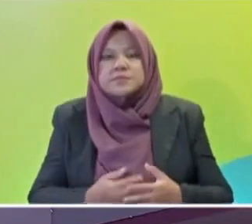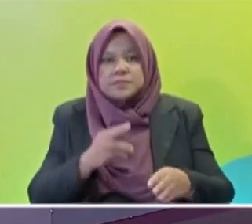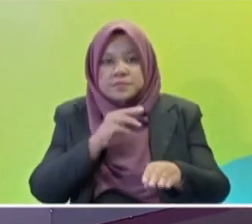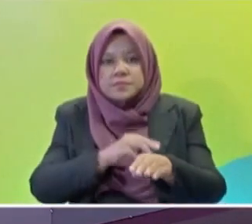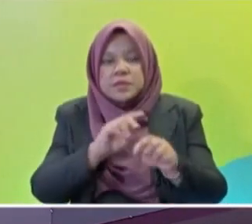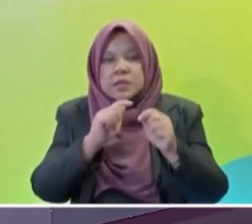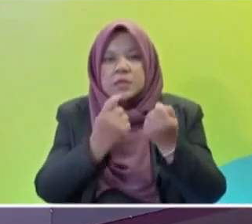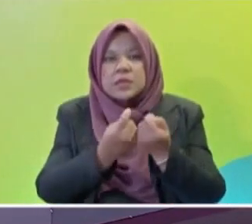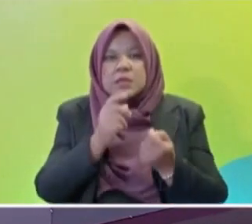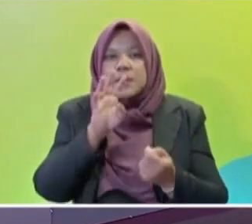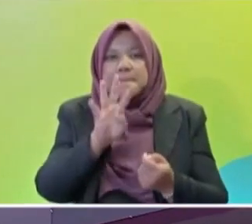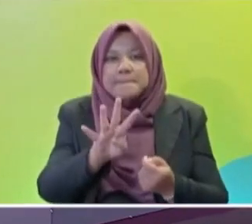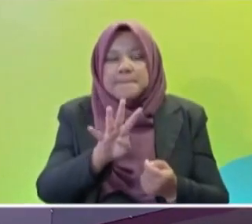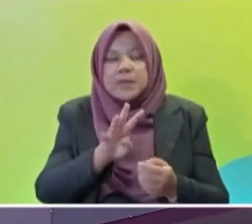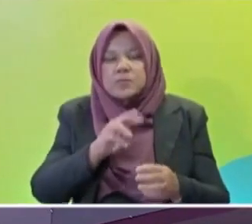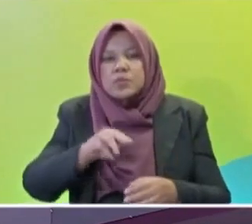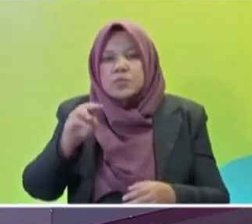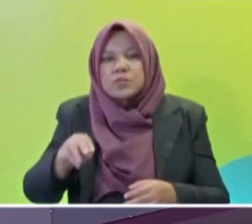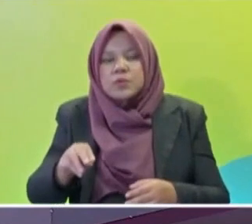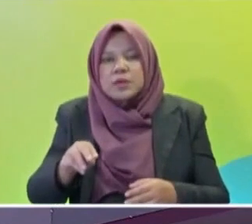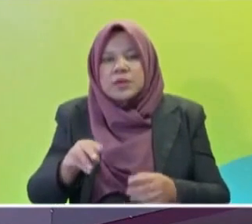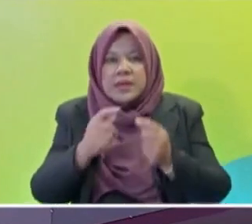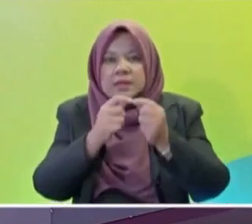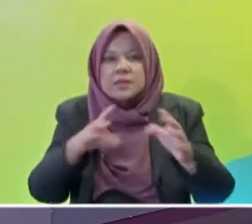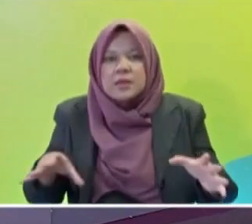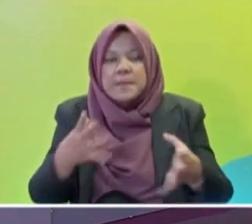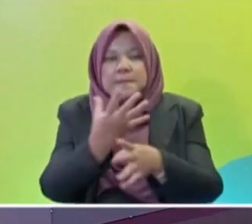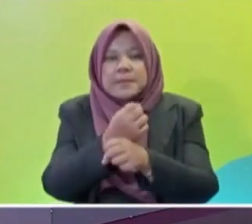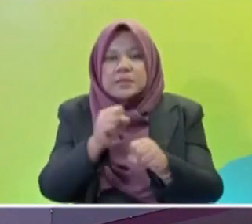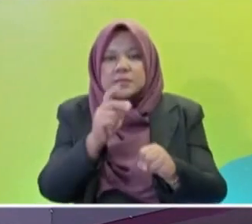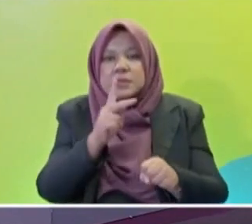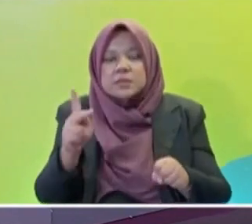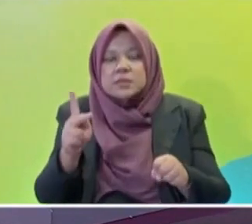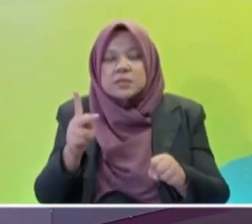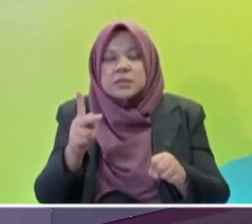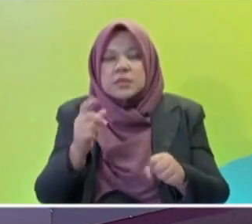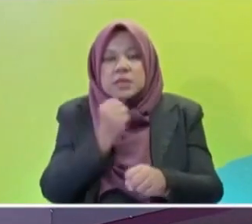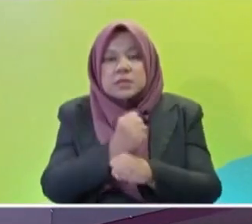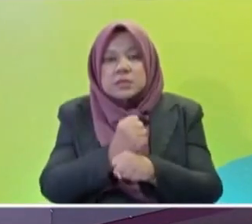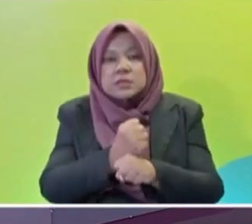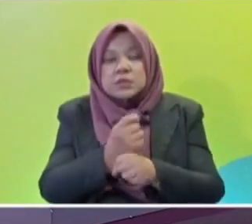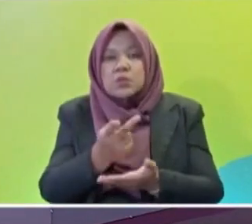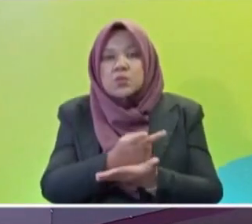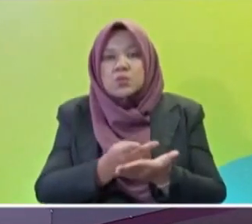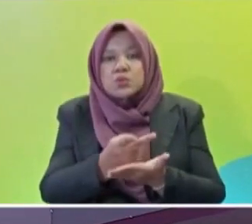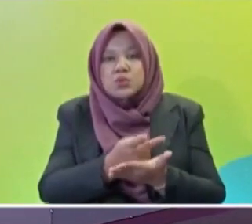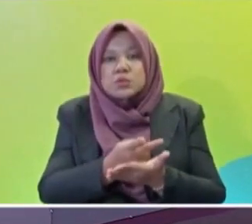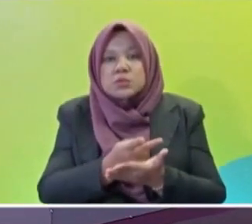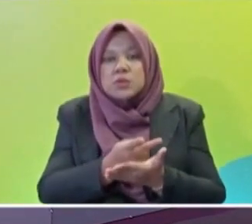4 Oke murid-murid telah menyiapkan kerja khusus menghasilkan roda